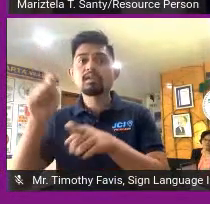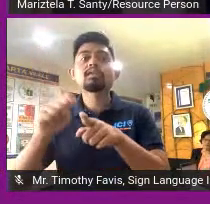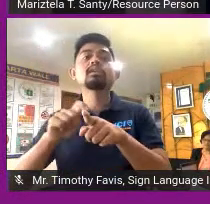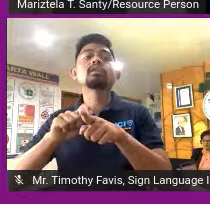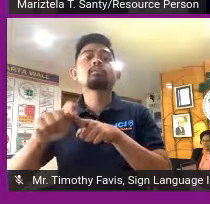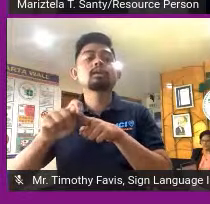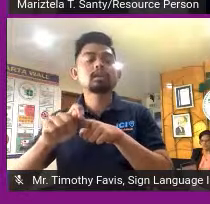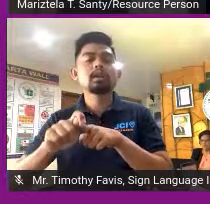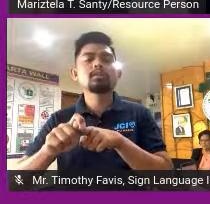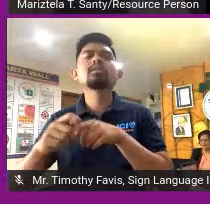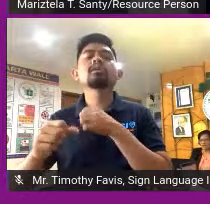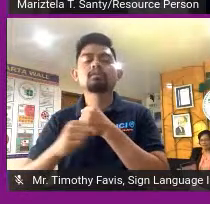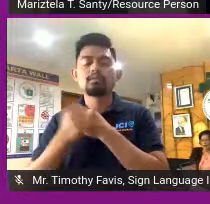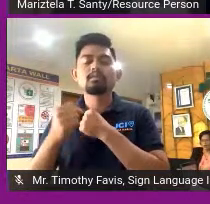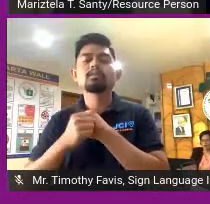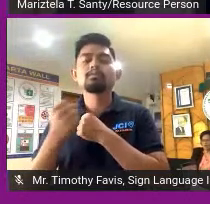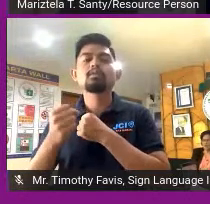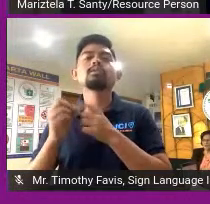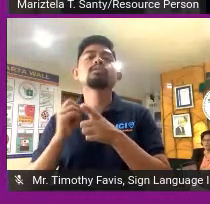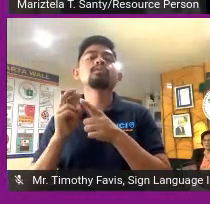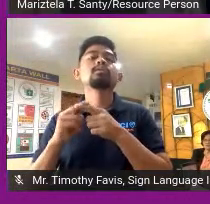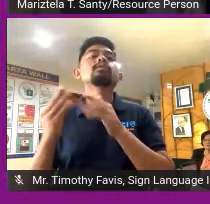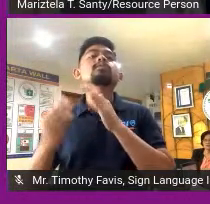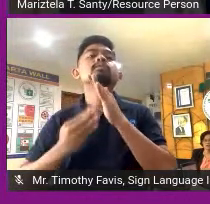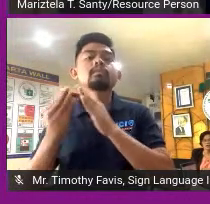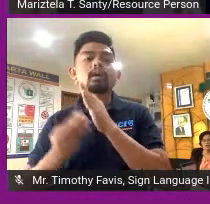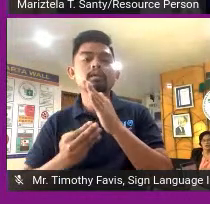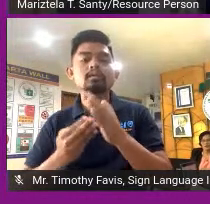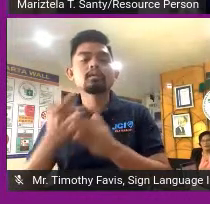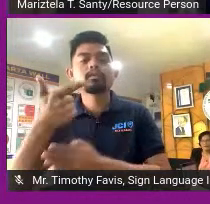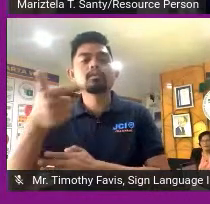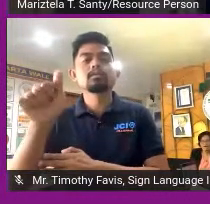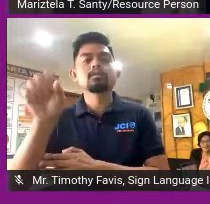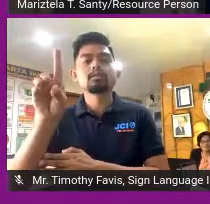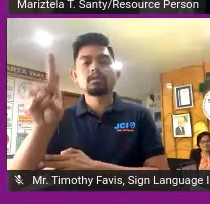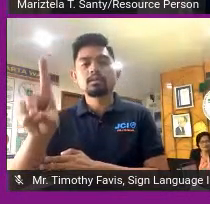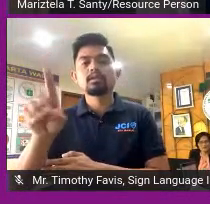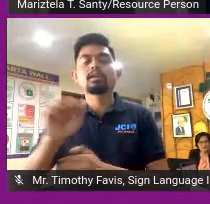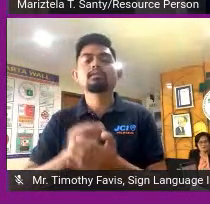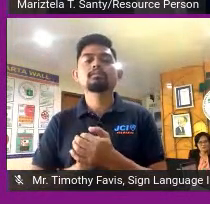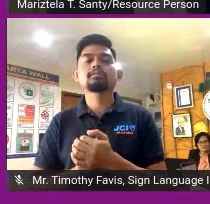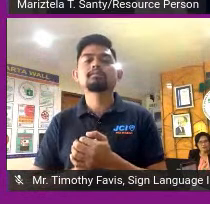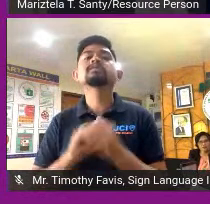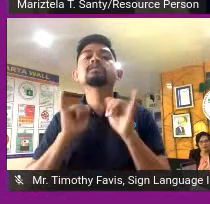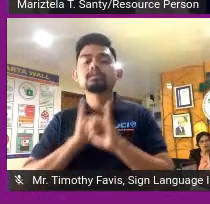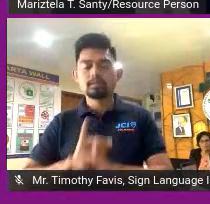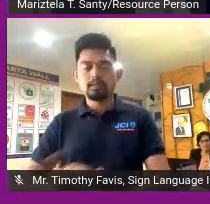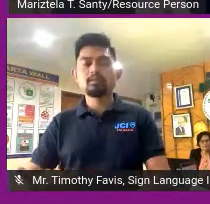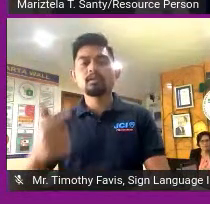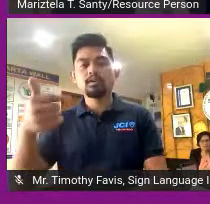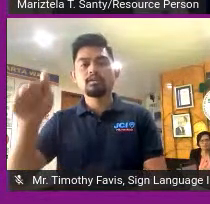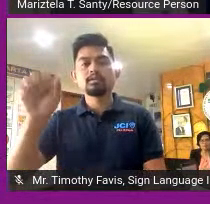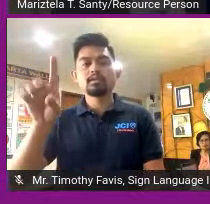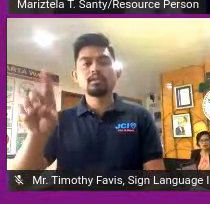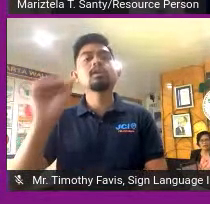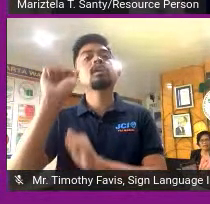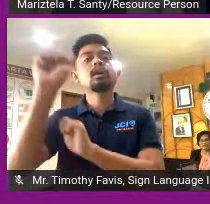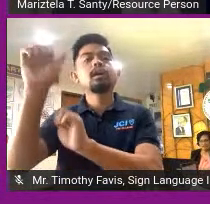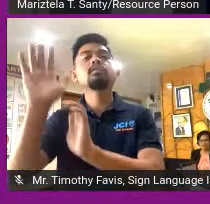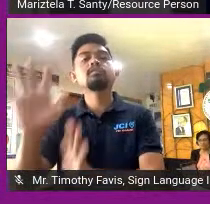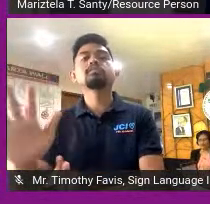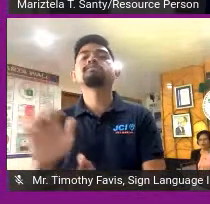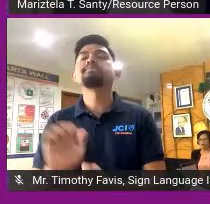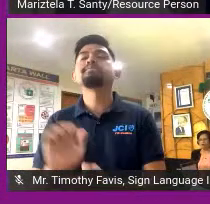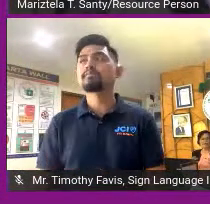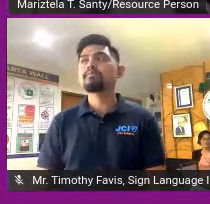or basic GST, we are considered God advocates. Ano po? Ibig sabihin, tutulungan